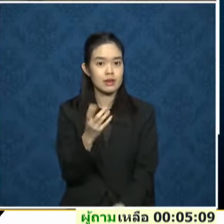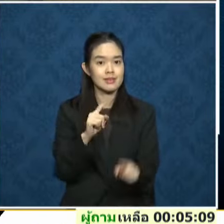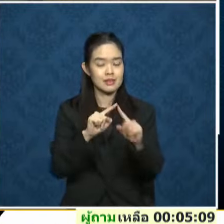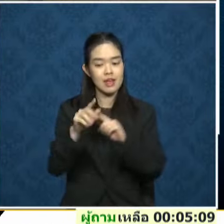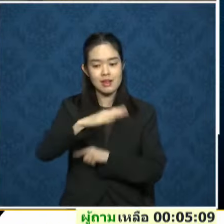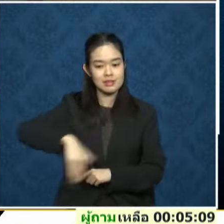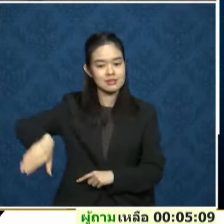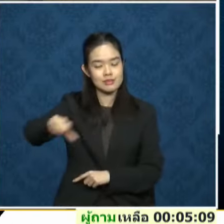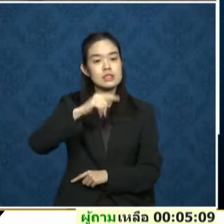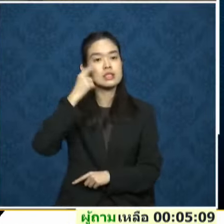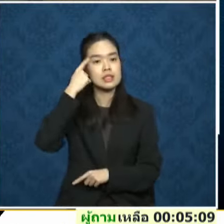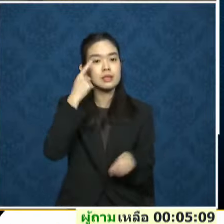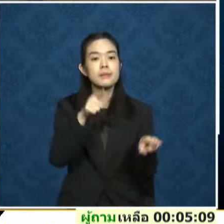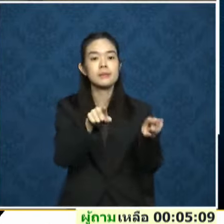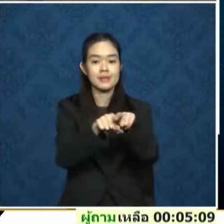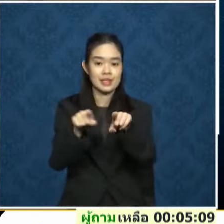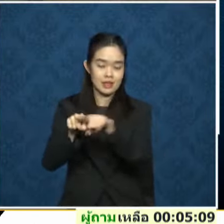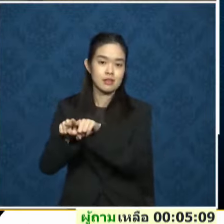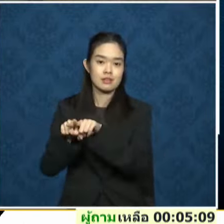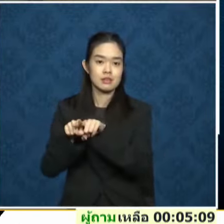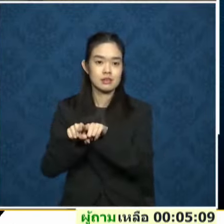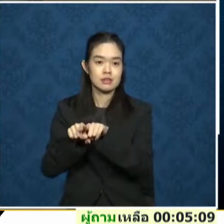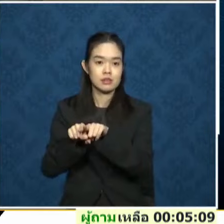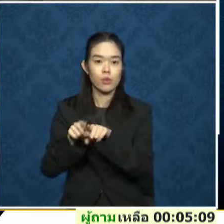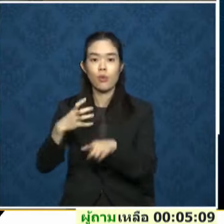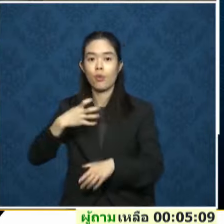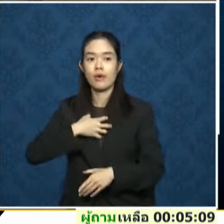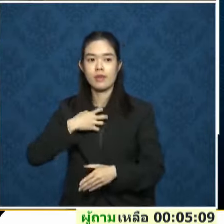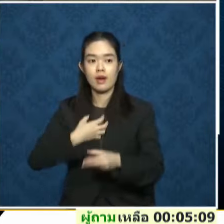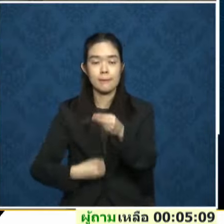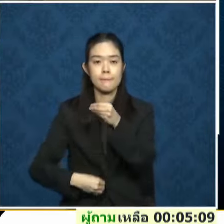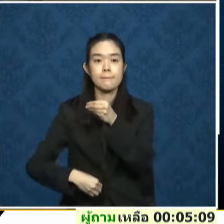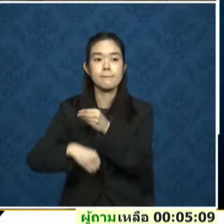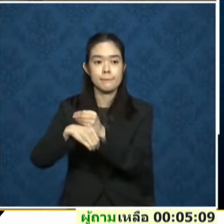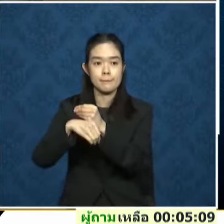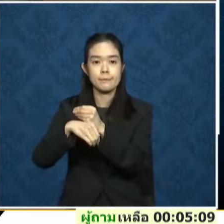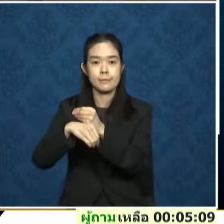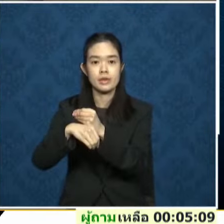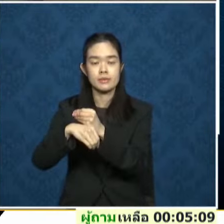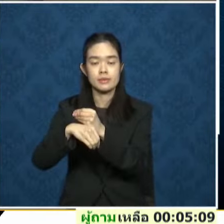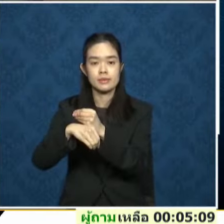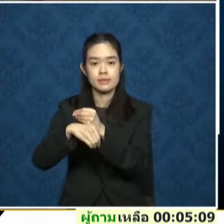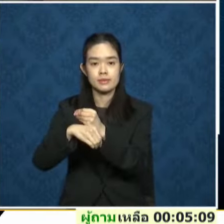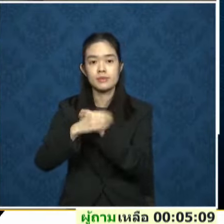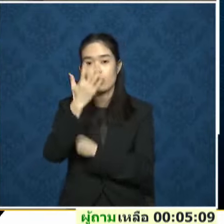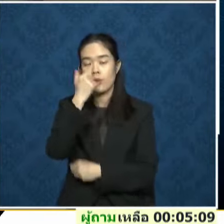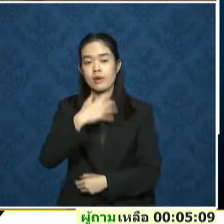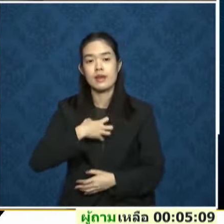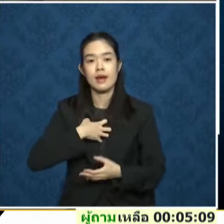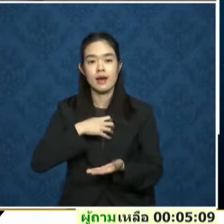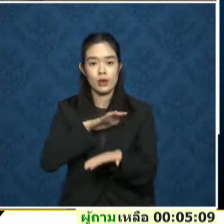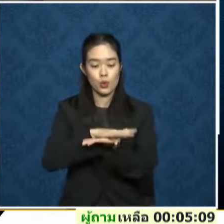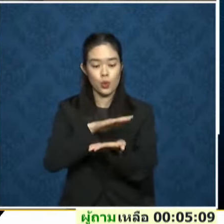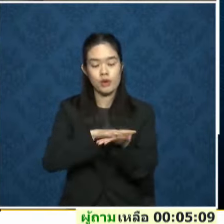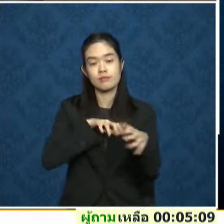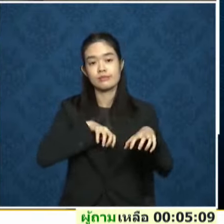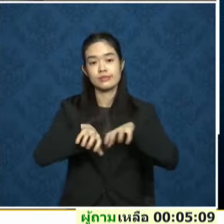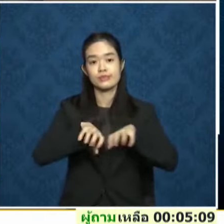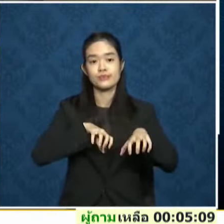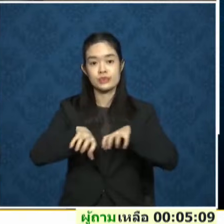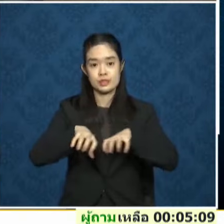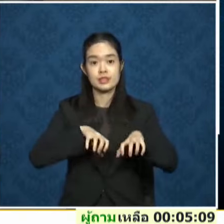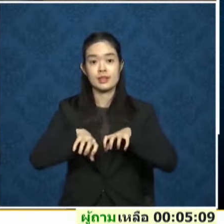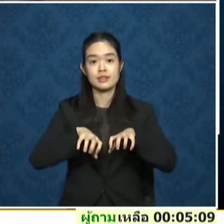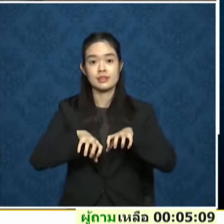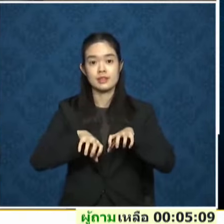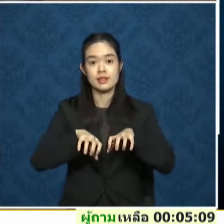ทุกคนเห็นด้วยครับที่จะเพิ่มขยับเพื่อให้การบริหารจัดการของโรงเรียนที่เป็นโรงเรียนขยายโอกาสและถ้